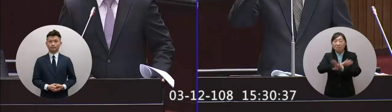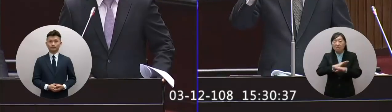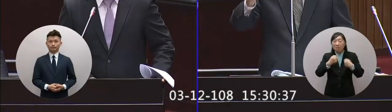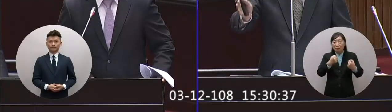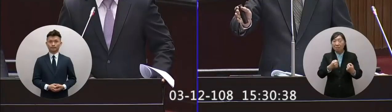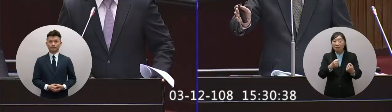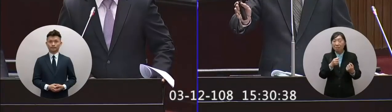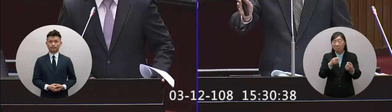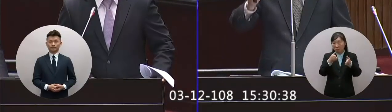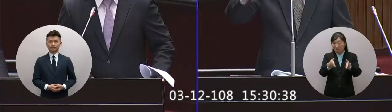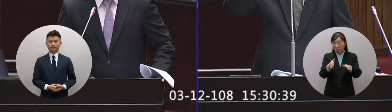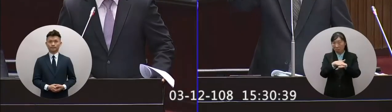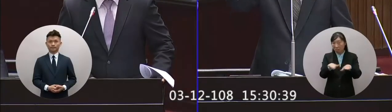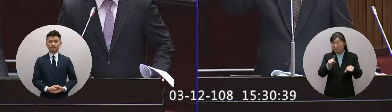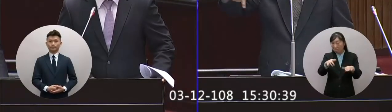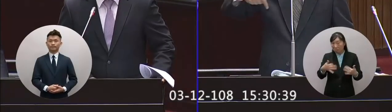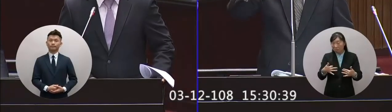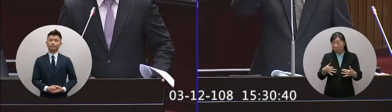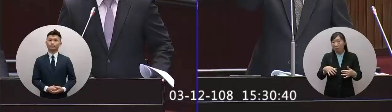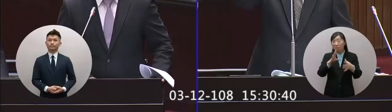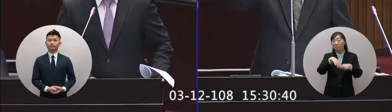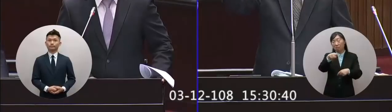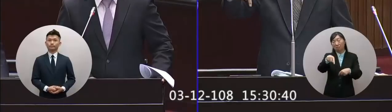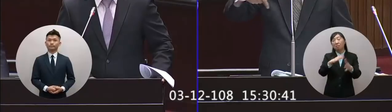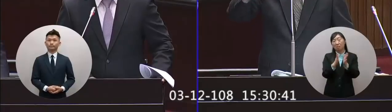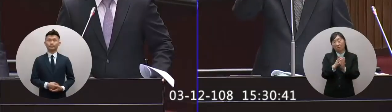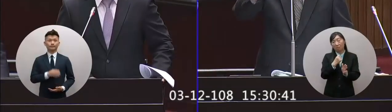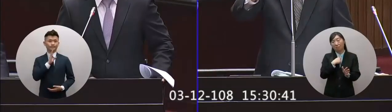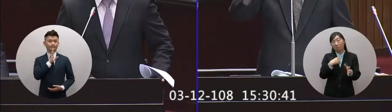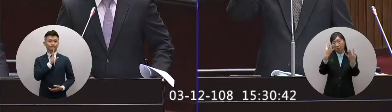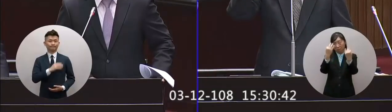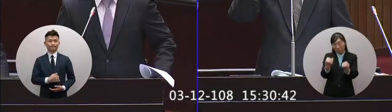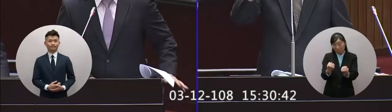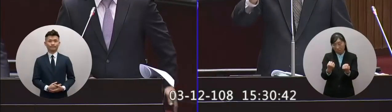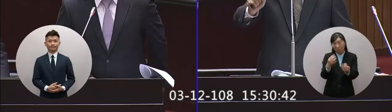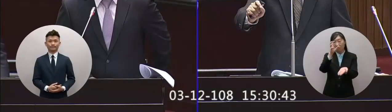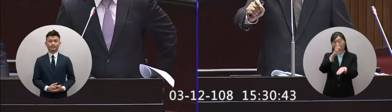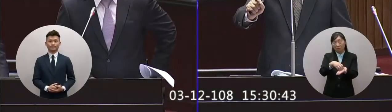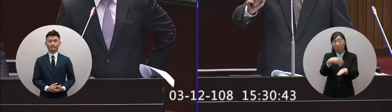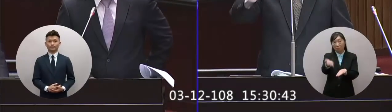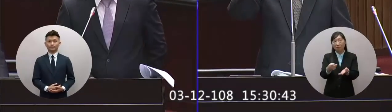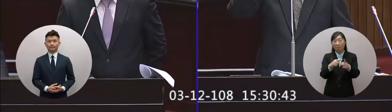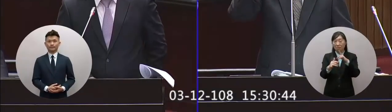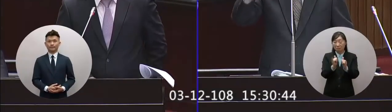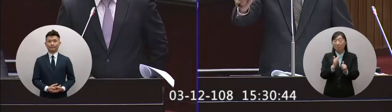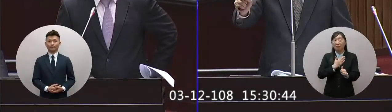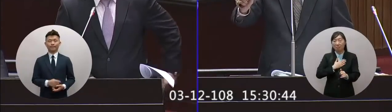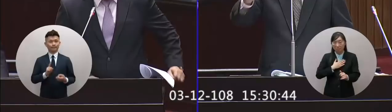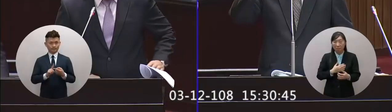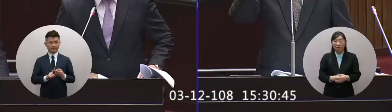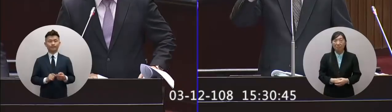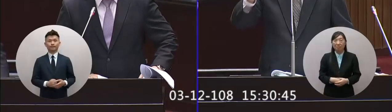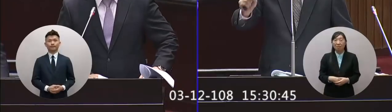候对安全上的问题，所以把这些数据都把它整合出来，用数字来让百姓了解。用数